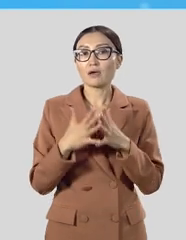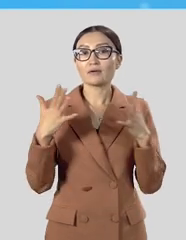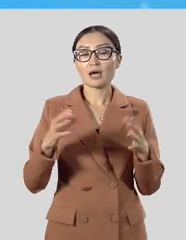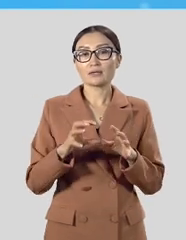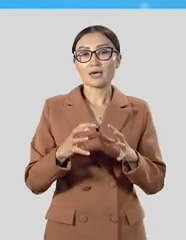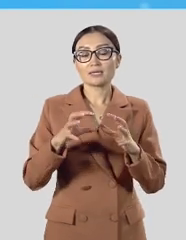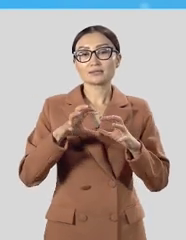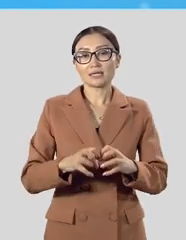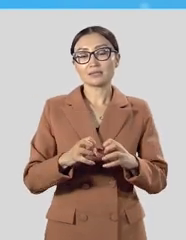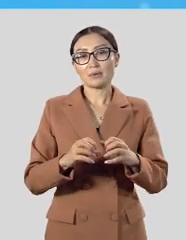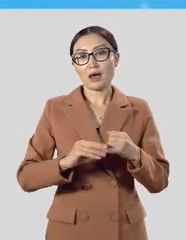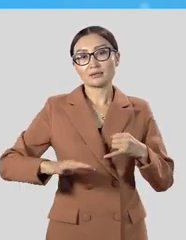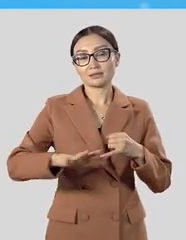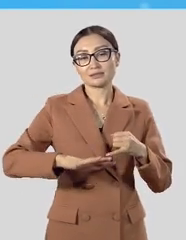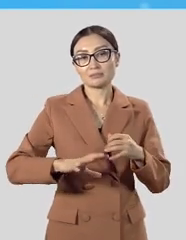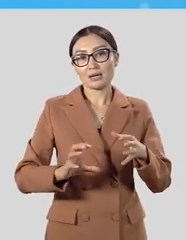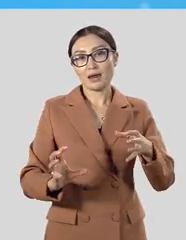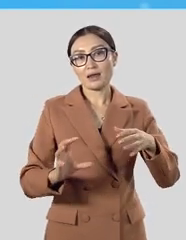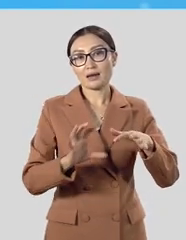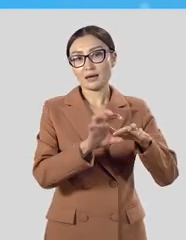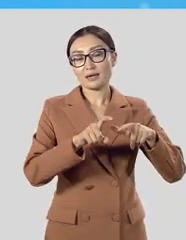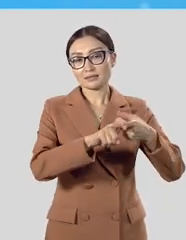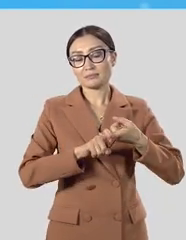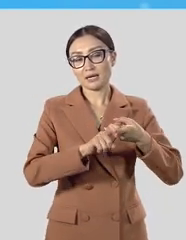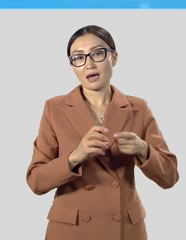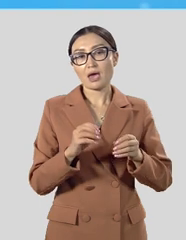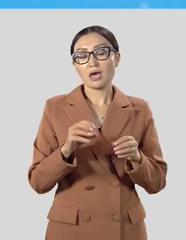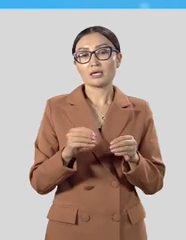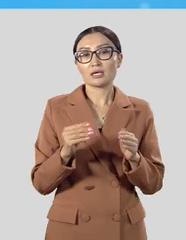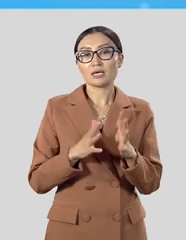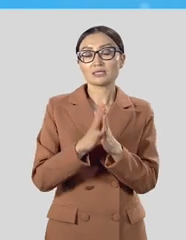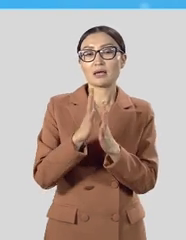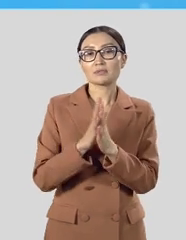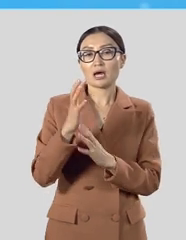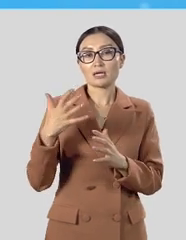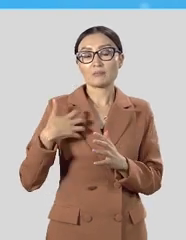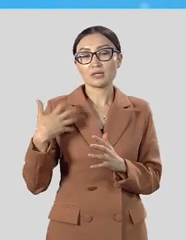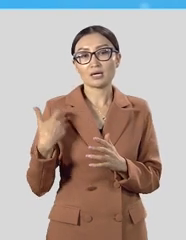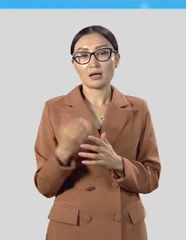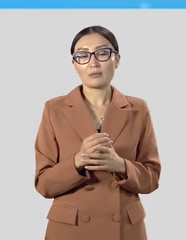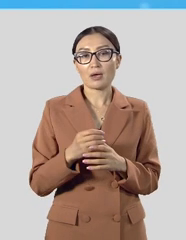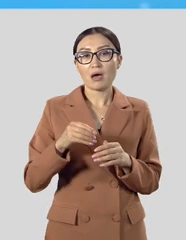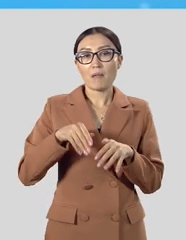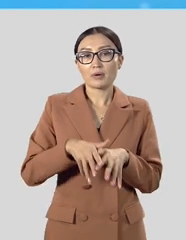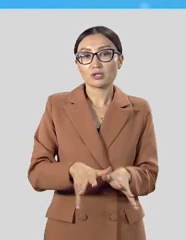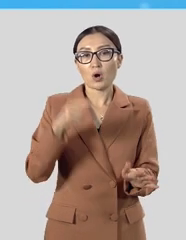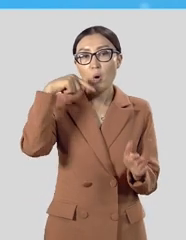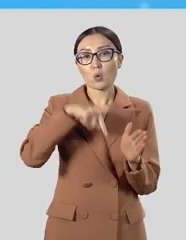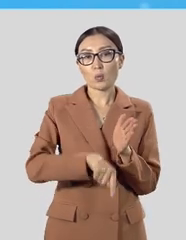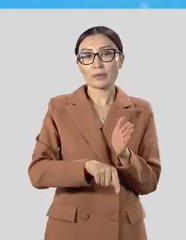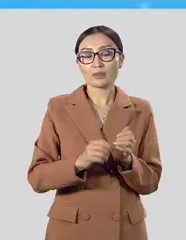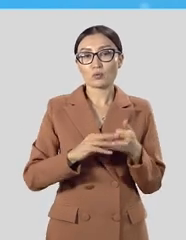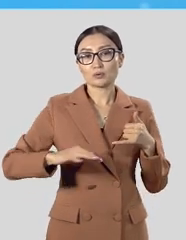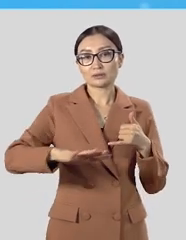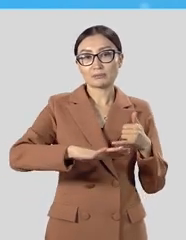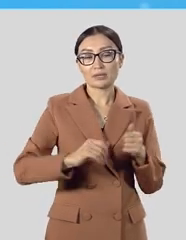закрепляют растение в почве, снабжают его водой и минеральными солями, проникая на большую глубину. Когда